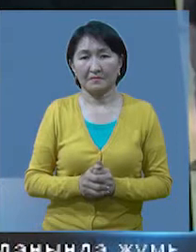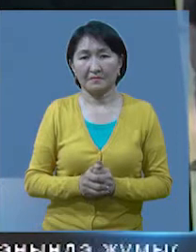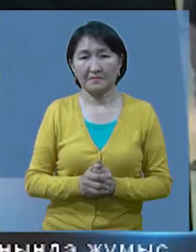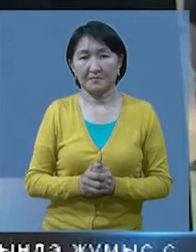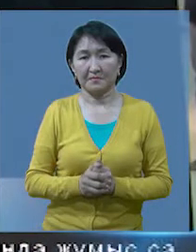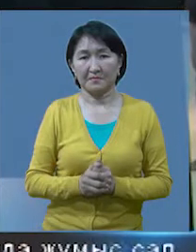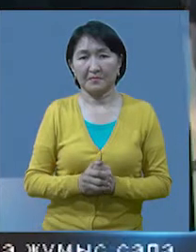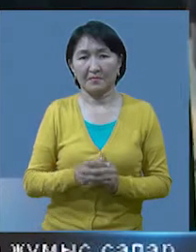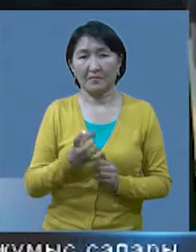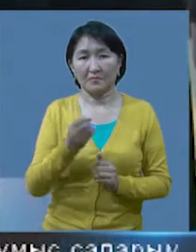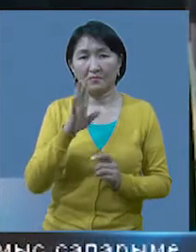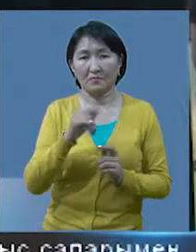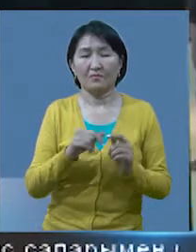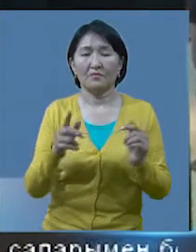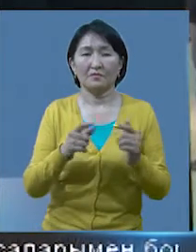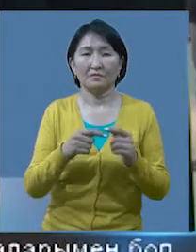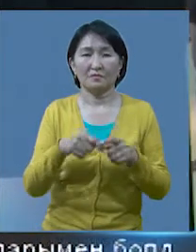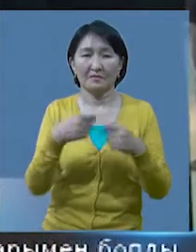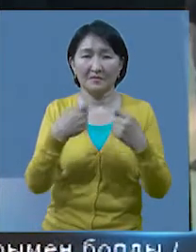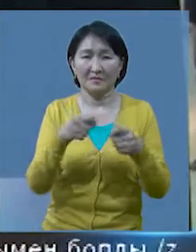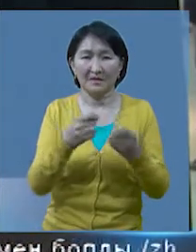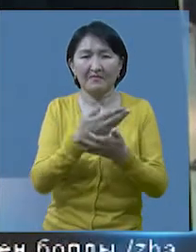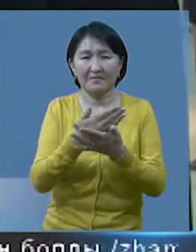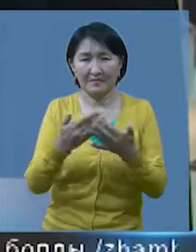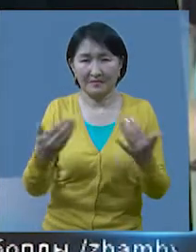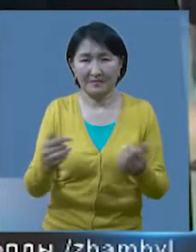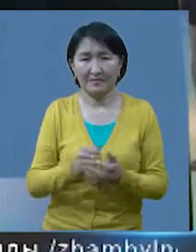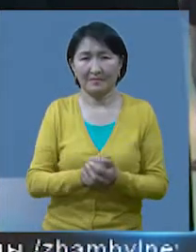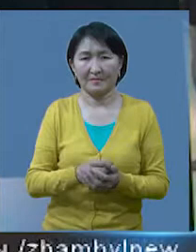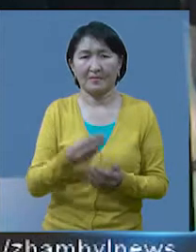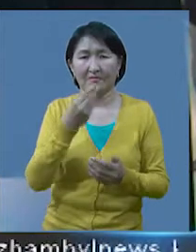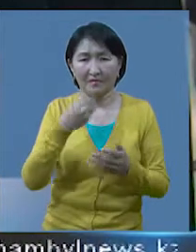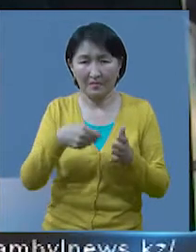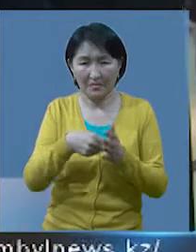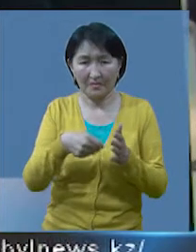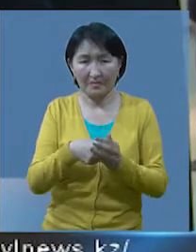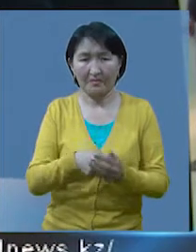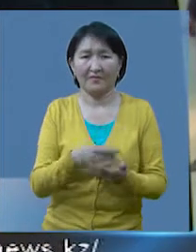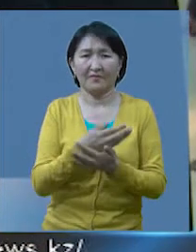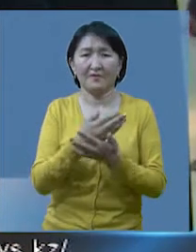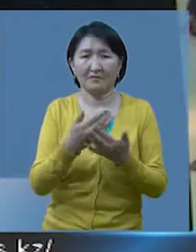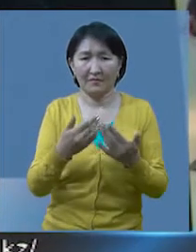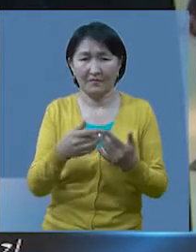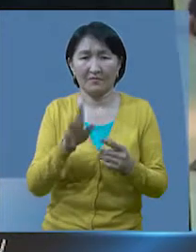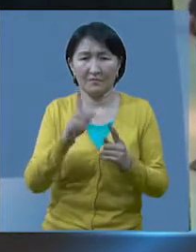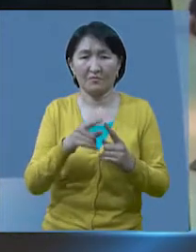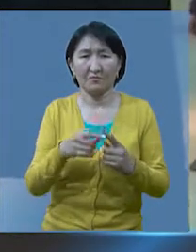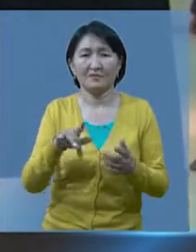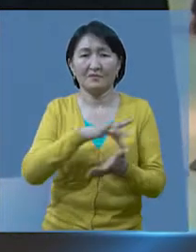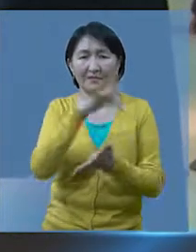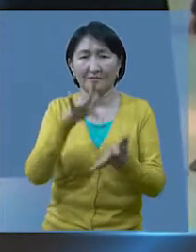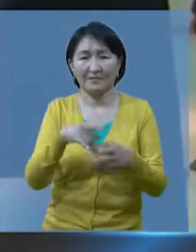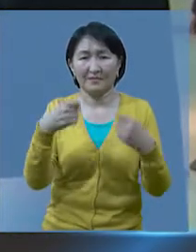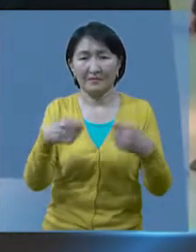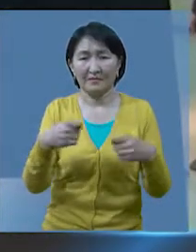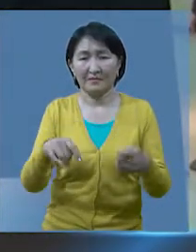мына құрылыс материалдар сататын бір арнайы үлкен бір сауда орталығы болса, ол да